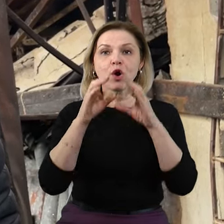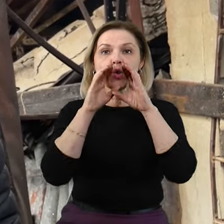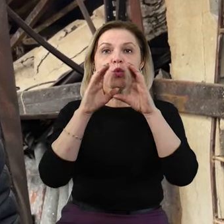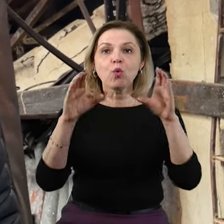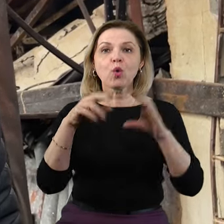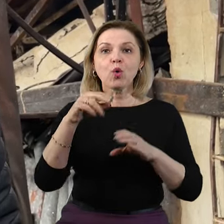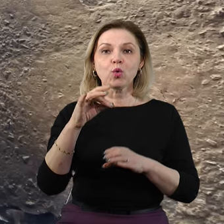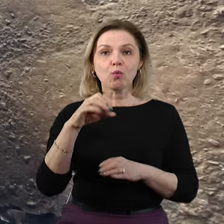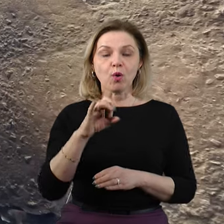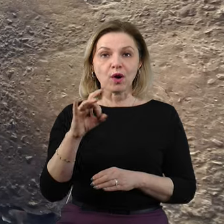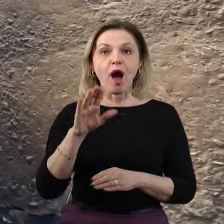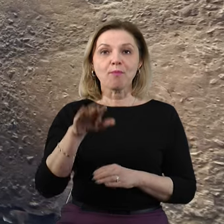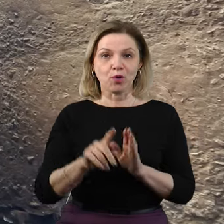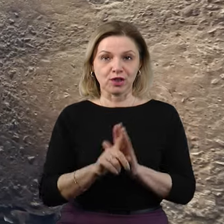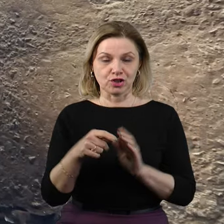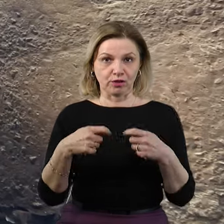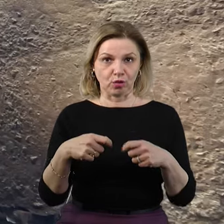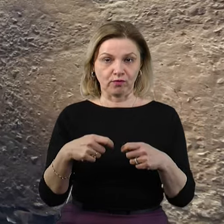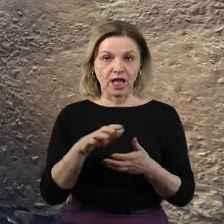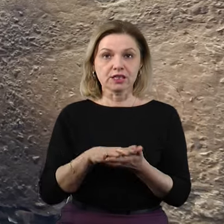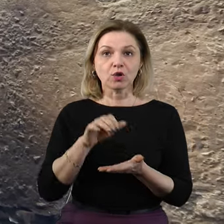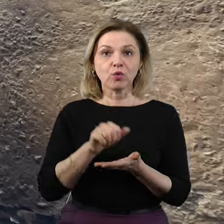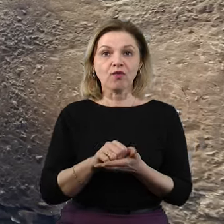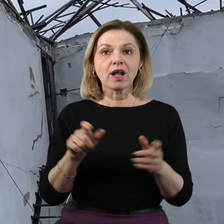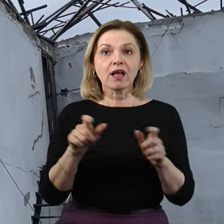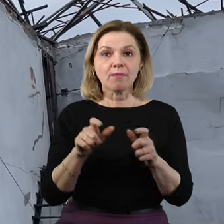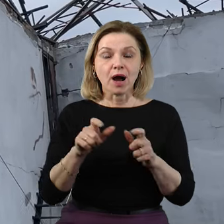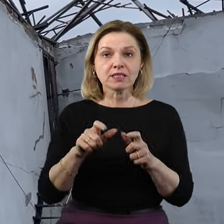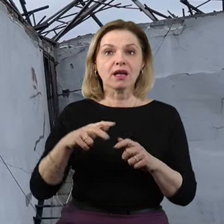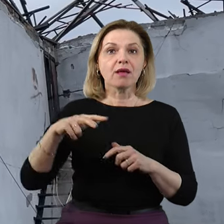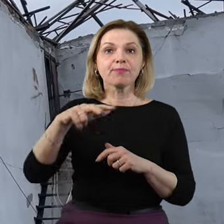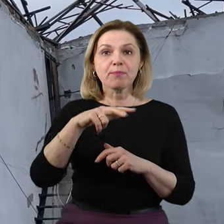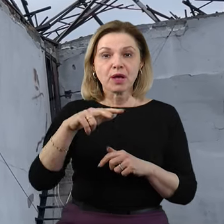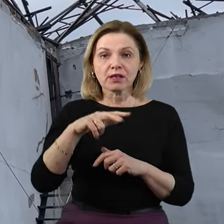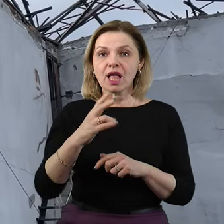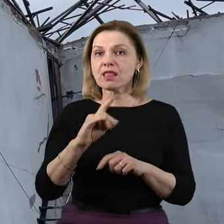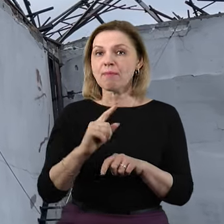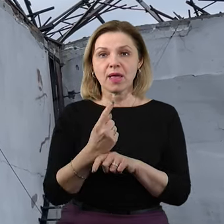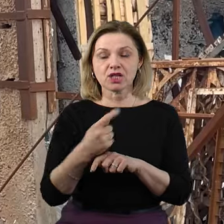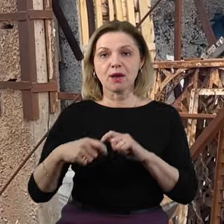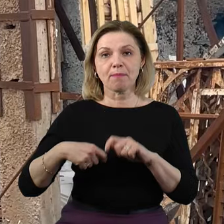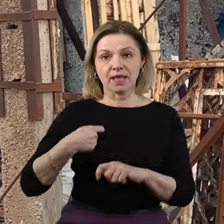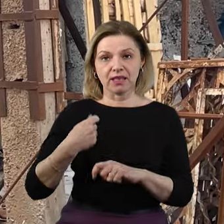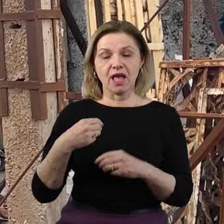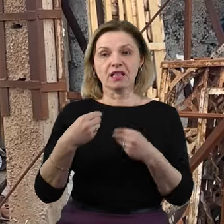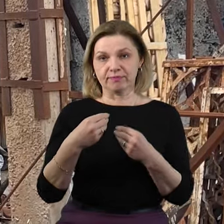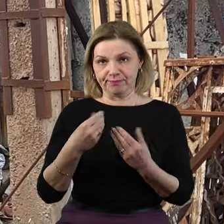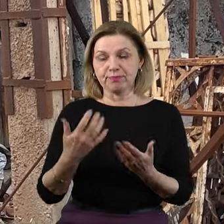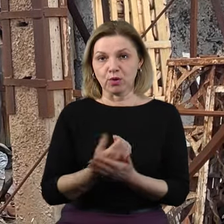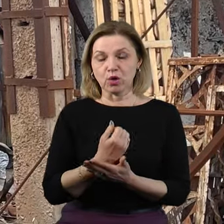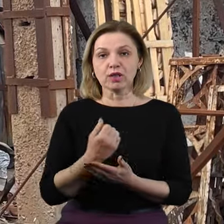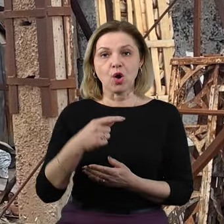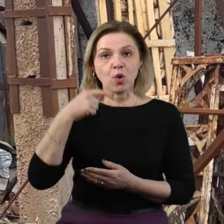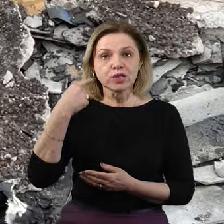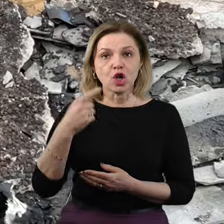начав торгувать уже каже зруйнування магазину внаслідок Ата безпілотників не перші збитки завдані росіянами аби не